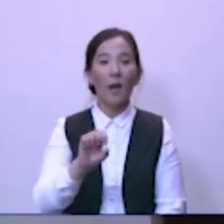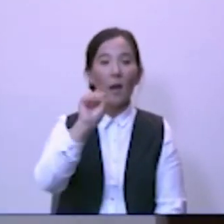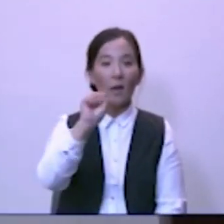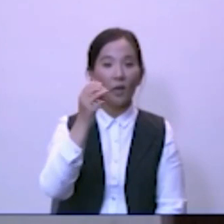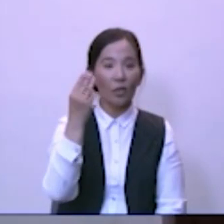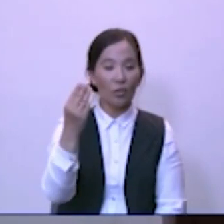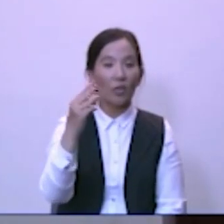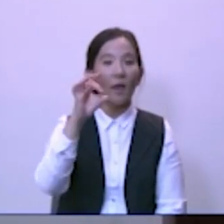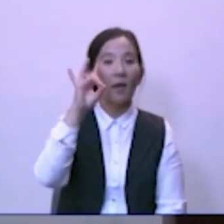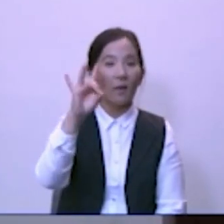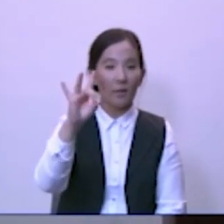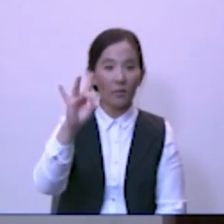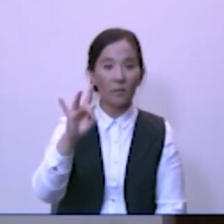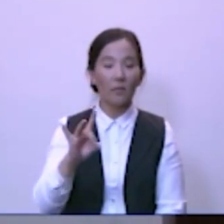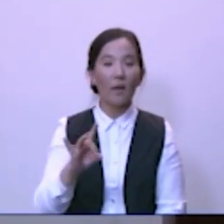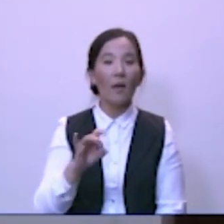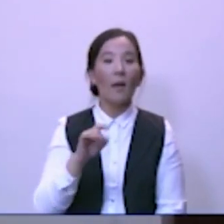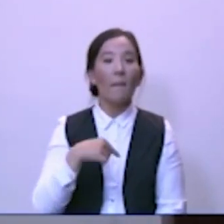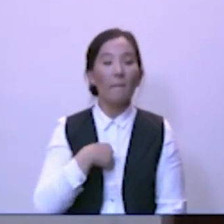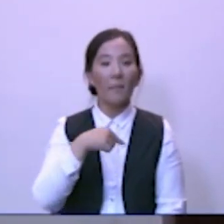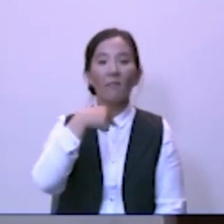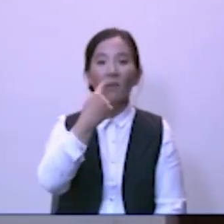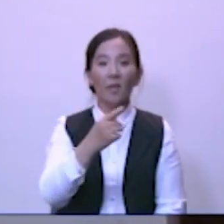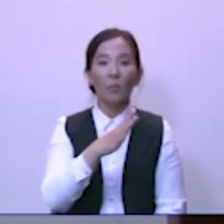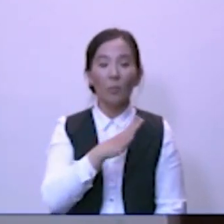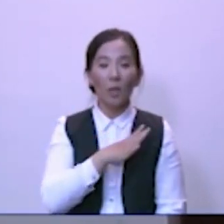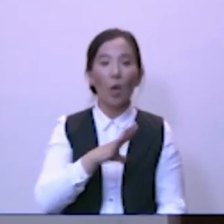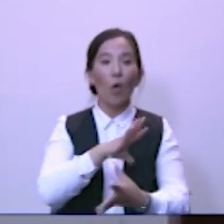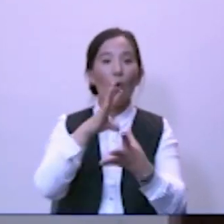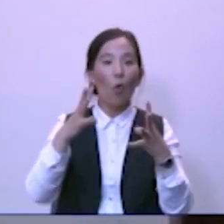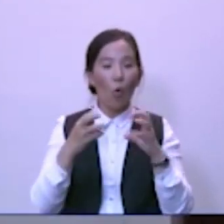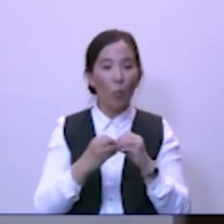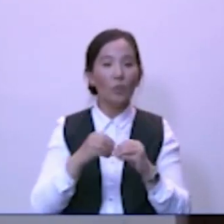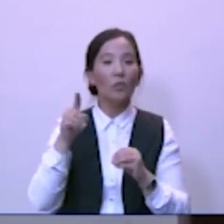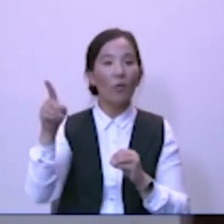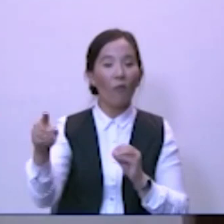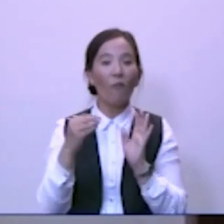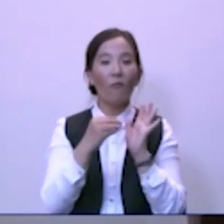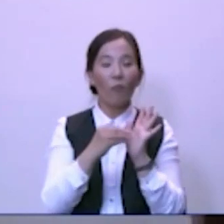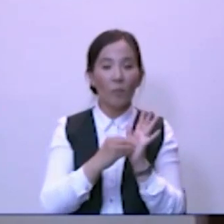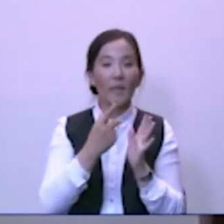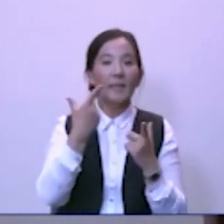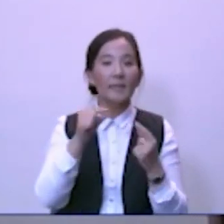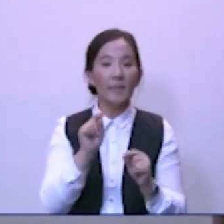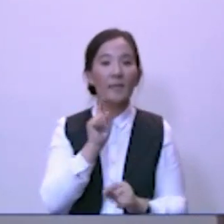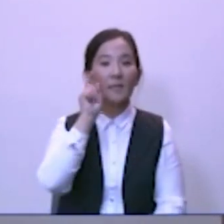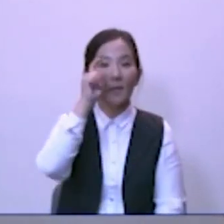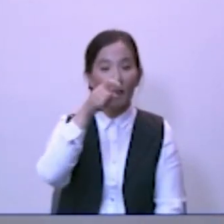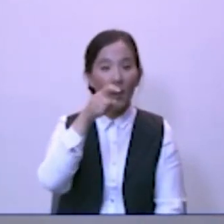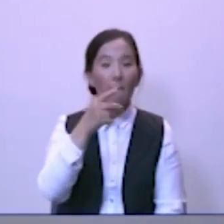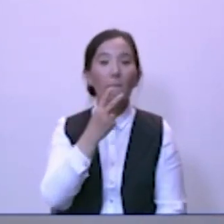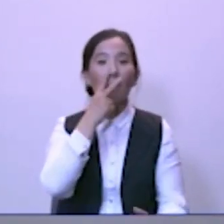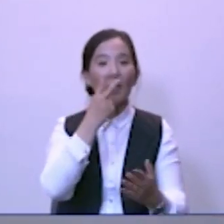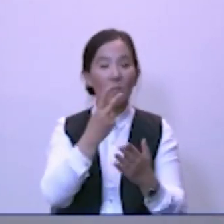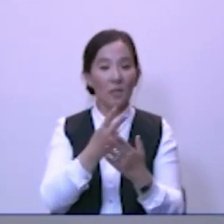h&r как я сказала общая формула hr это кислота посмотрите данная